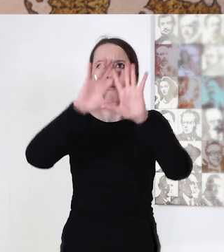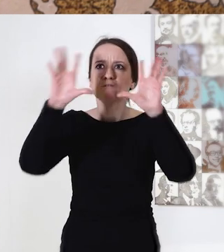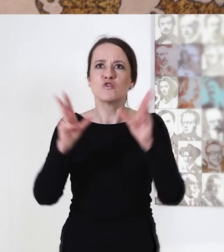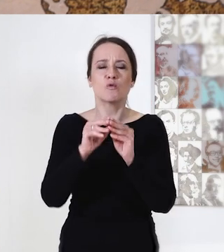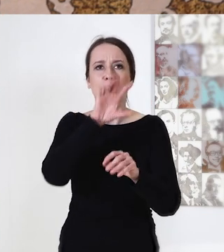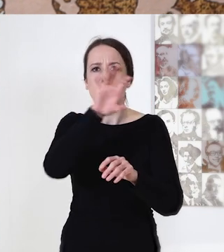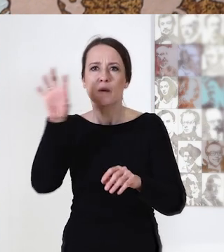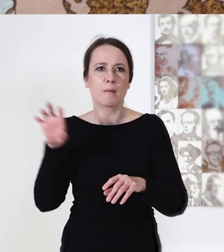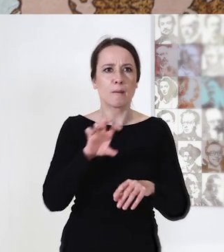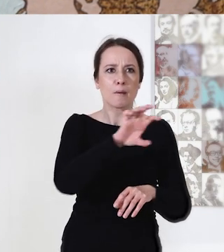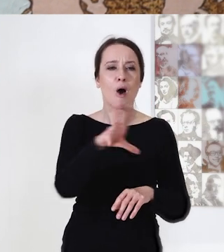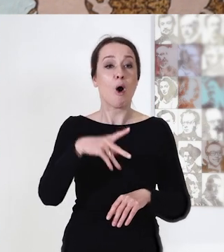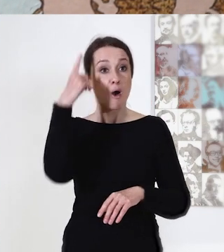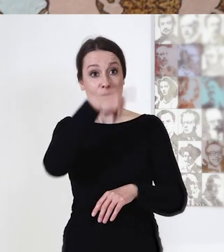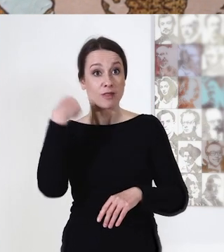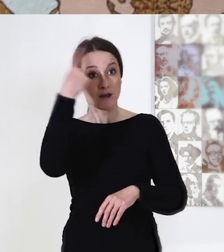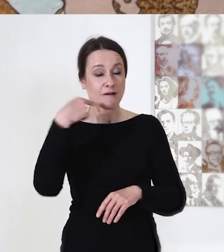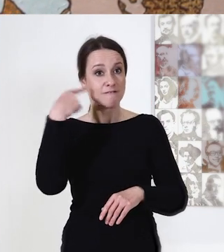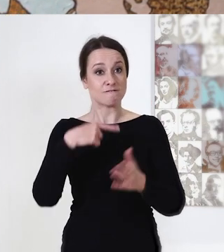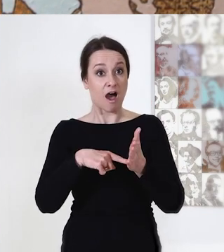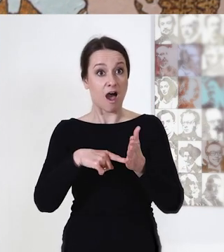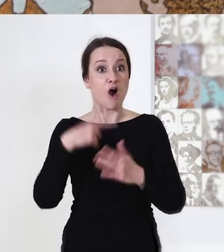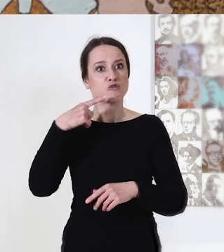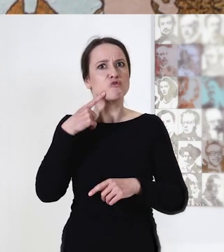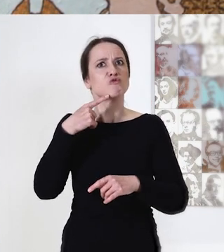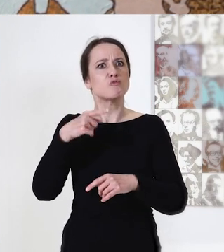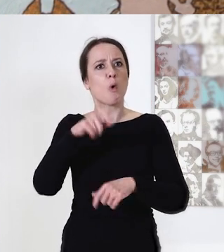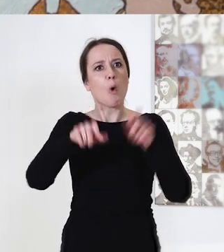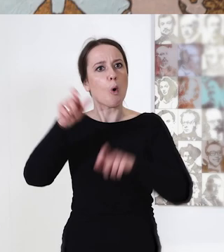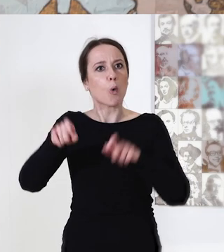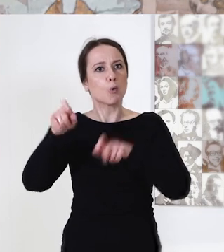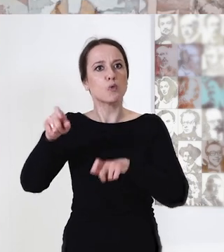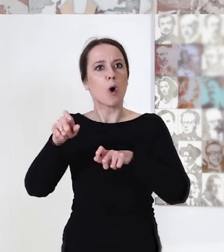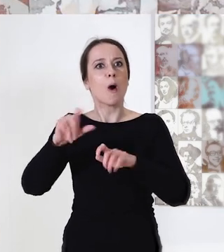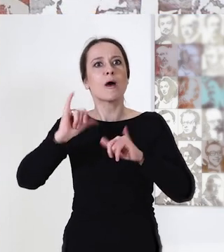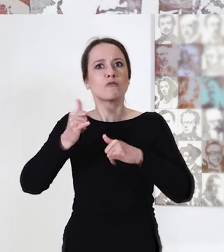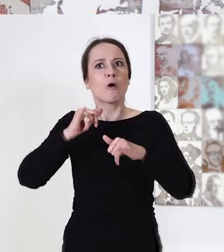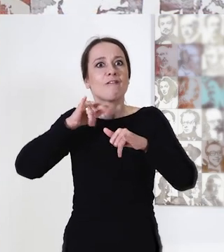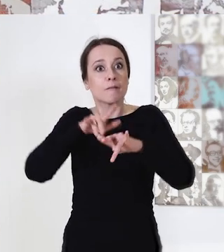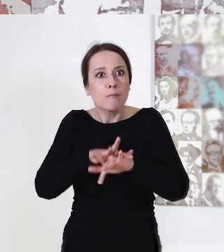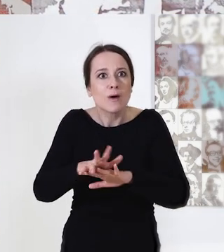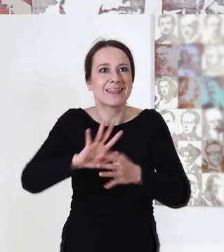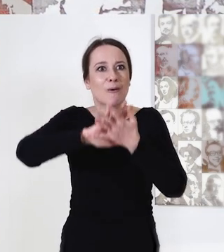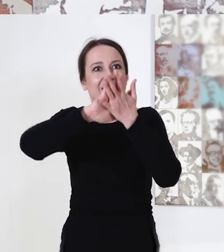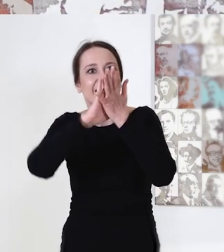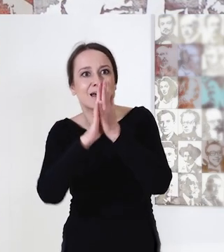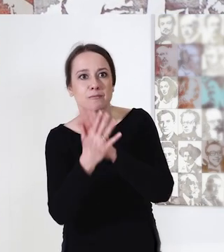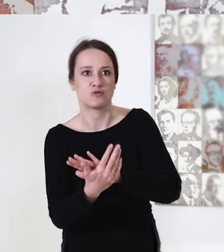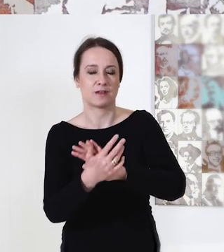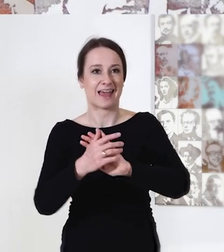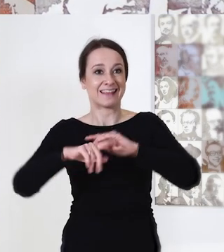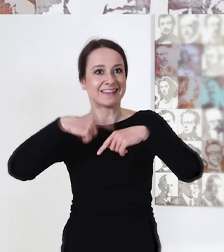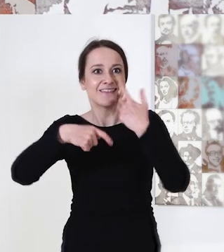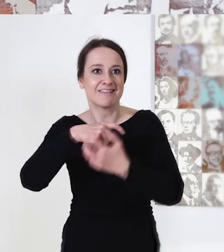ludzi którzy sposób znaczący wpłynęli na przemian i cywilizacyjne nauka i